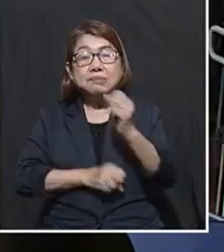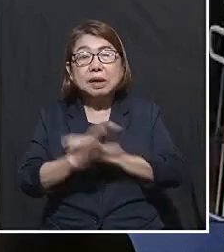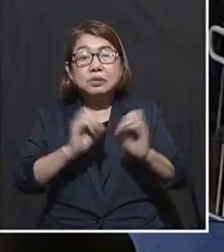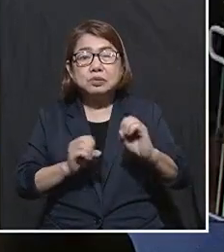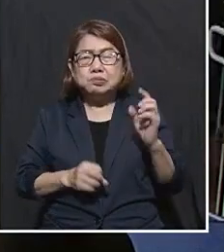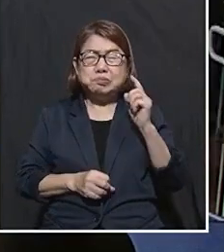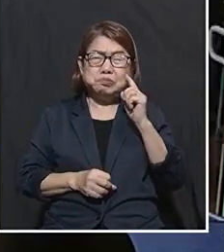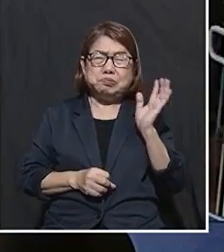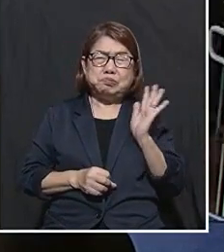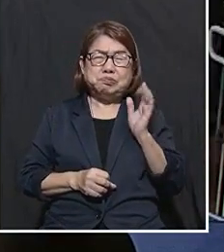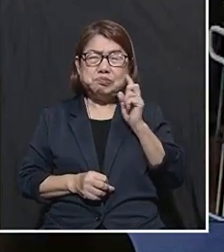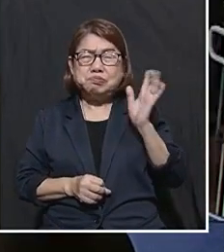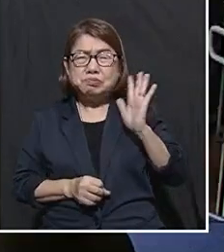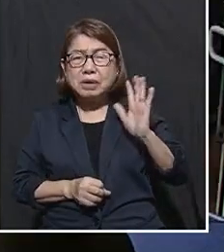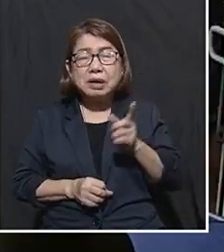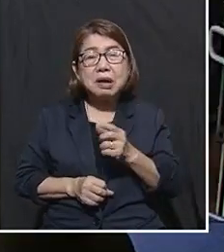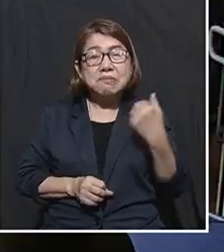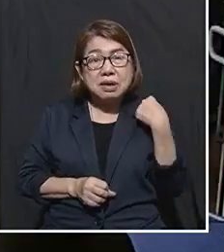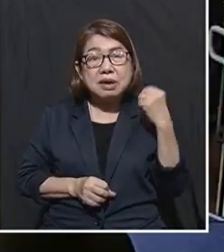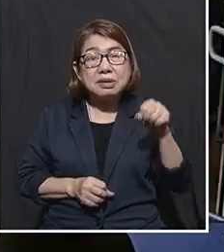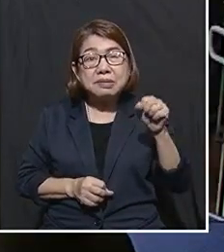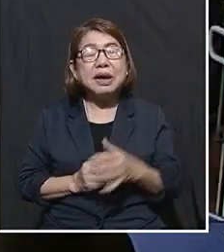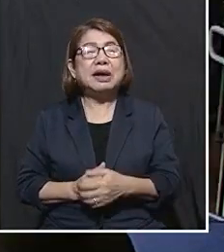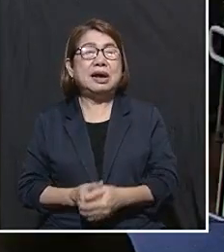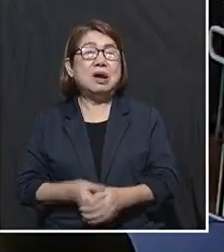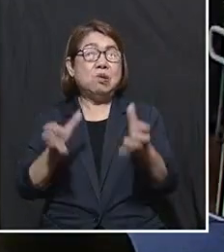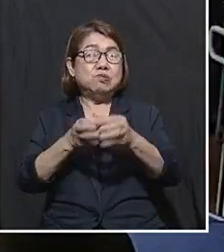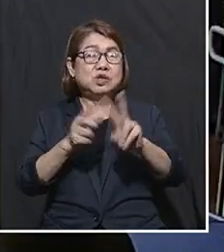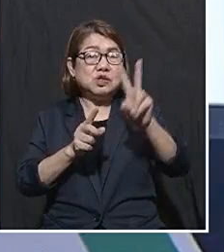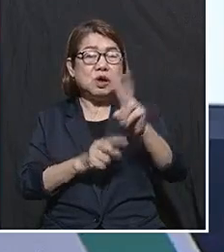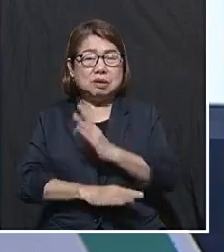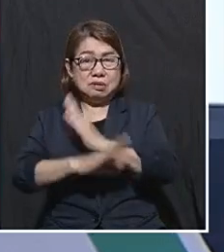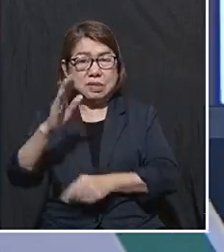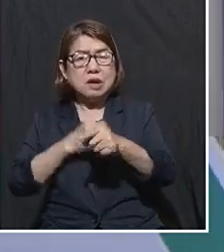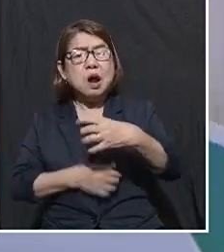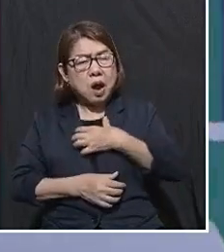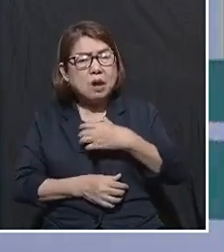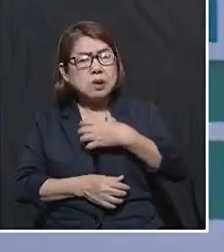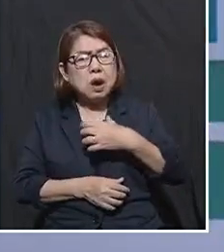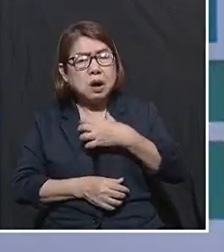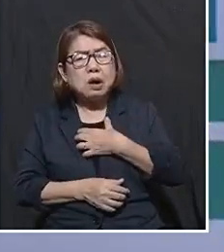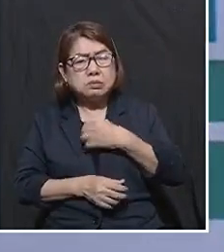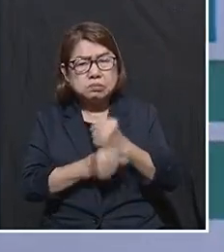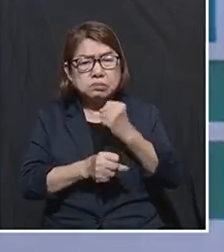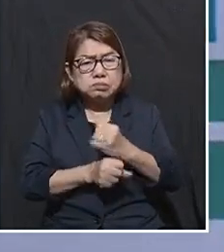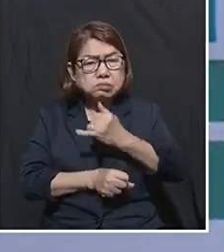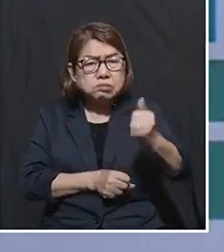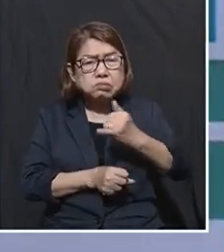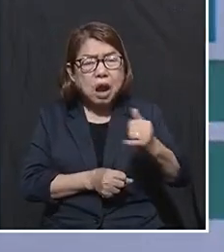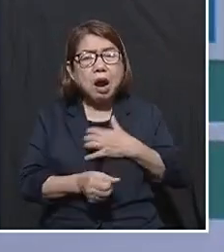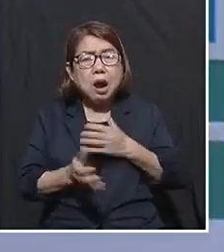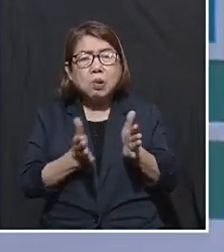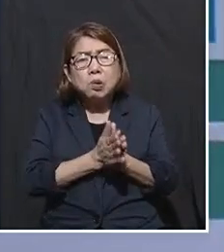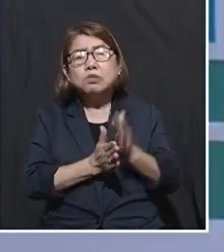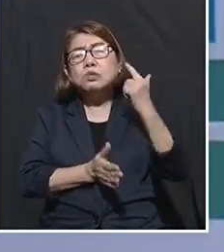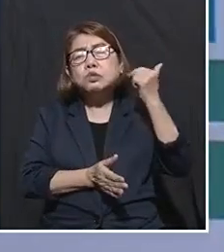ะรับมาตรา33เข้าไปทำงานทาร์เก็ตอีกกลุ่มนึงก็คือผู้พิการที่ใฝ่ฝันและอยากไปทำงานในองค์ก